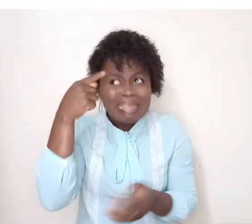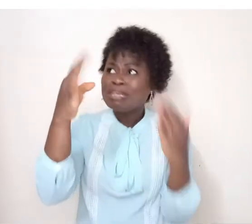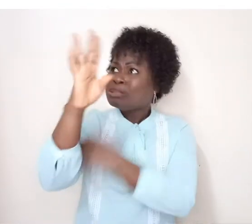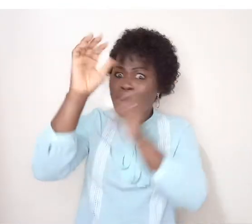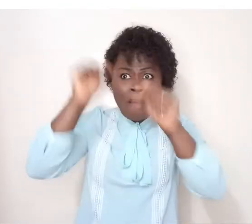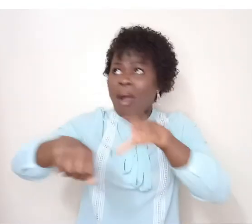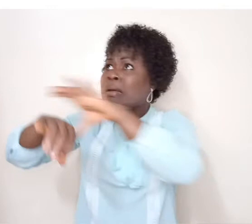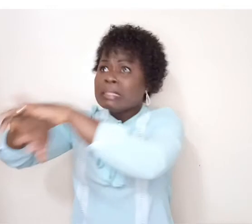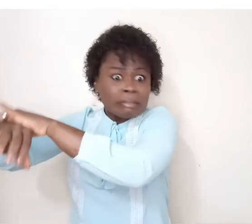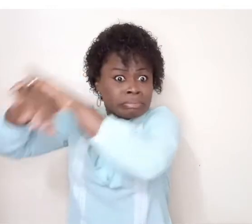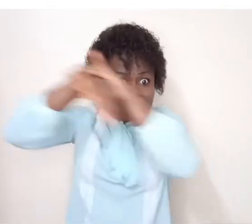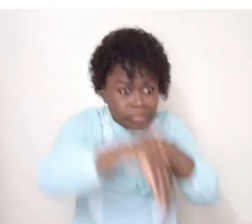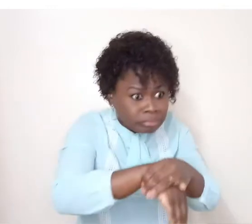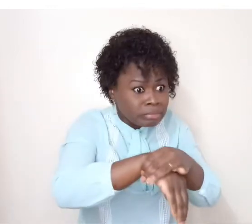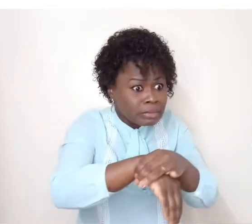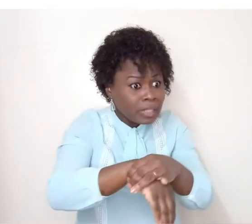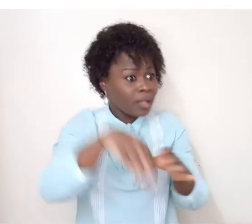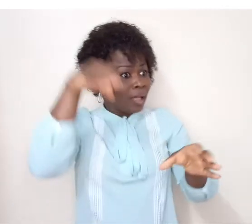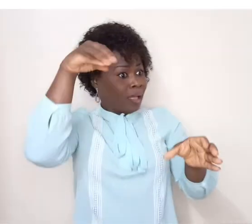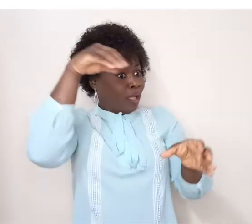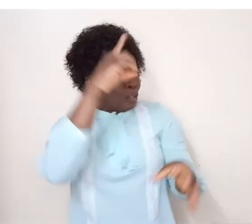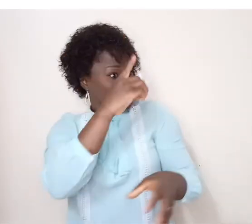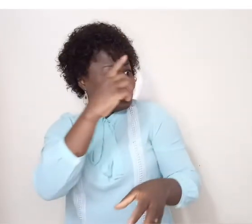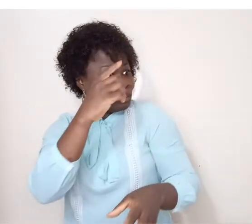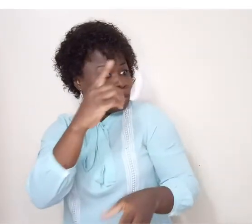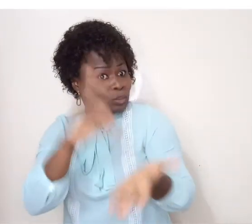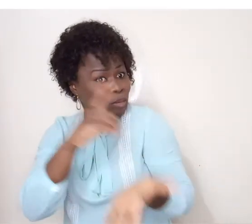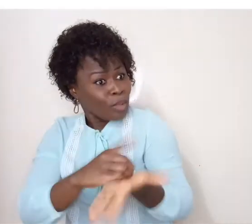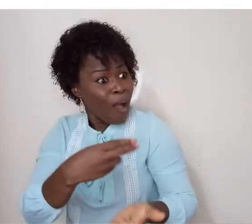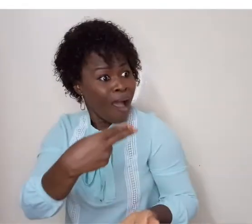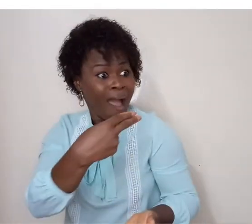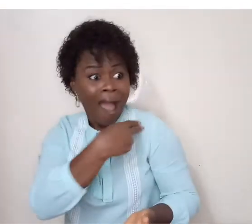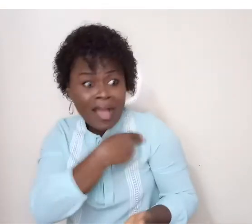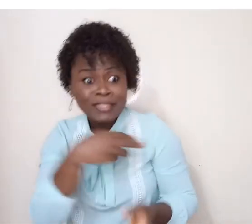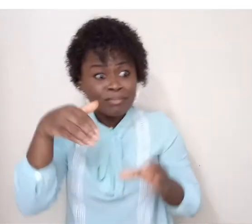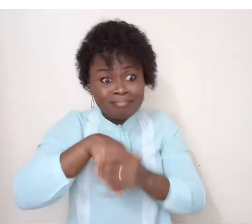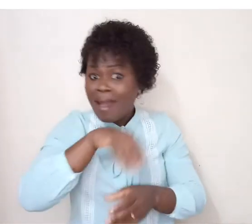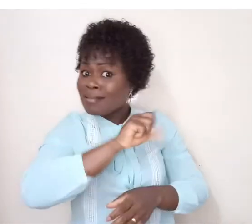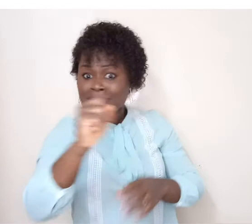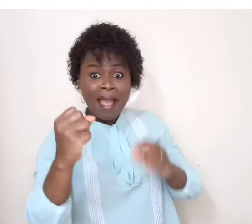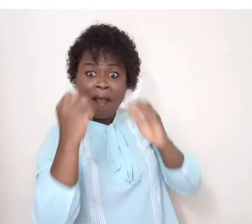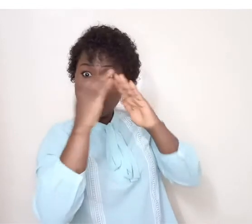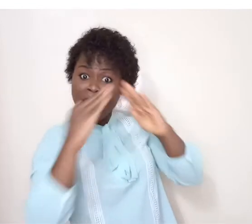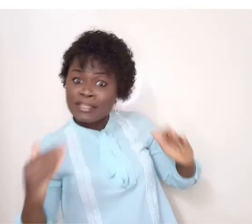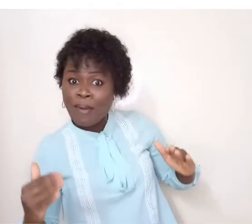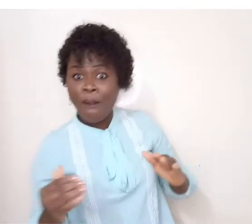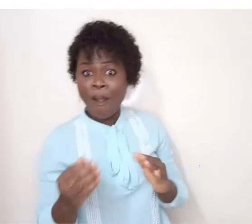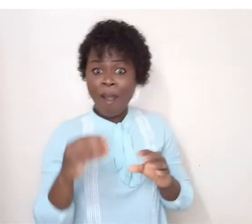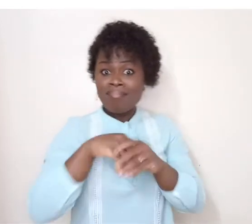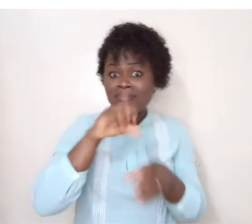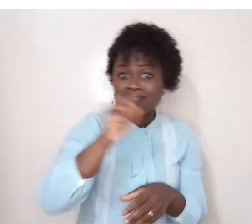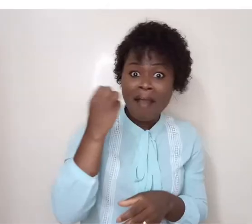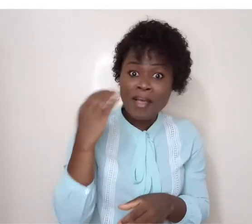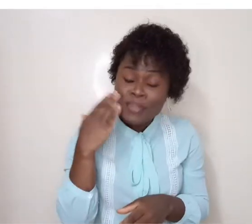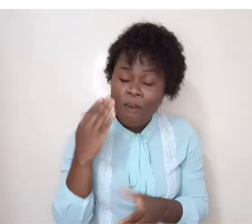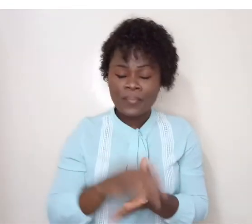que le docteur Harrison se trouverait un jour chez elle pour manger et se reposer. Cette histoire me